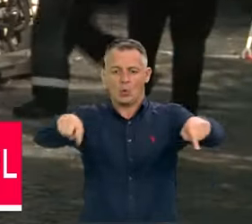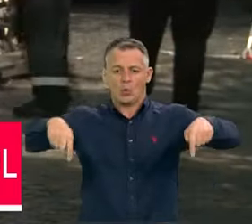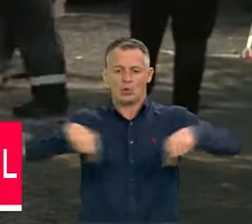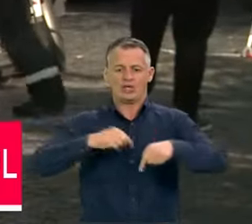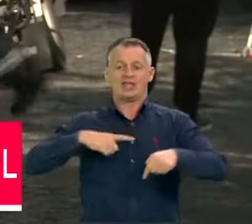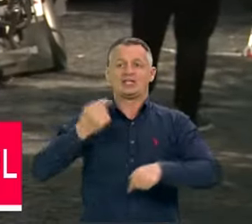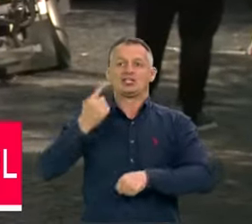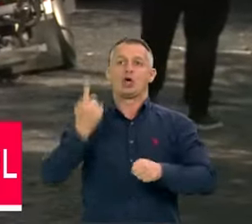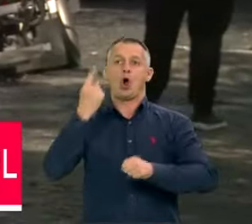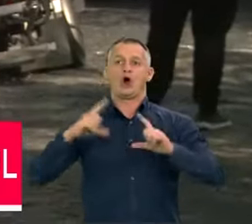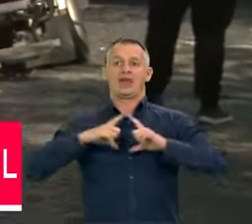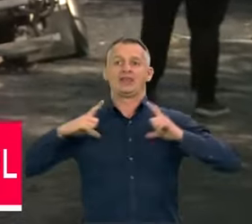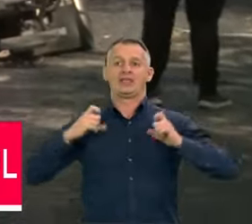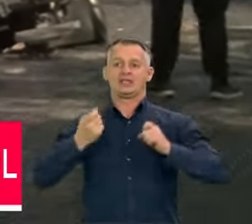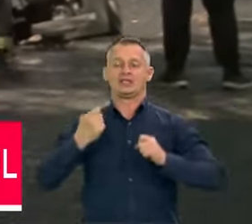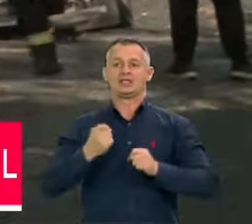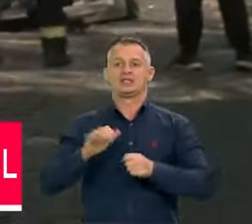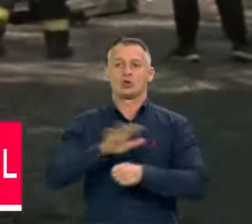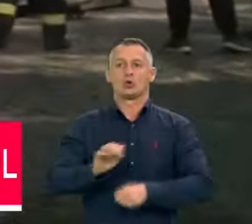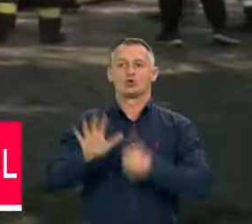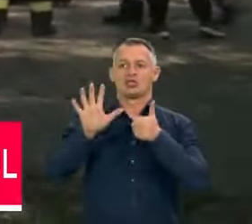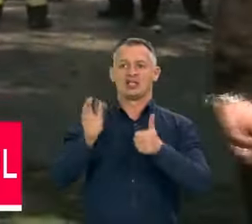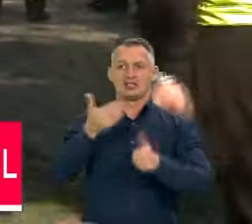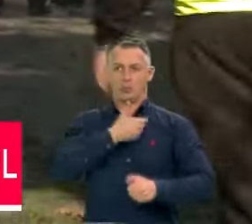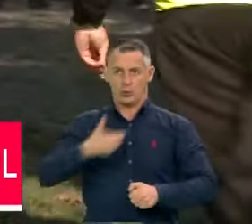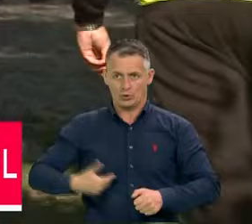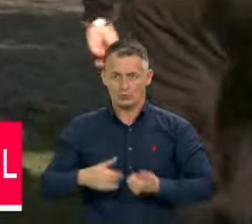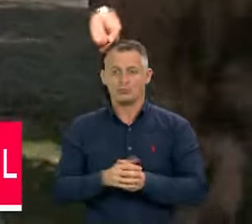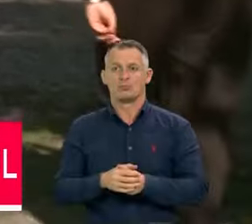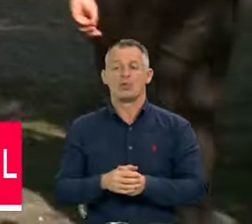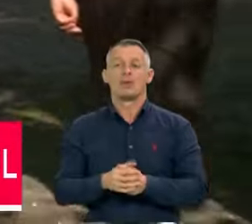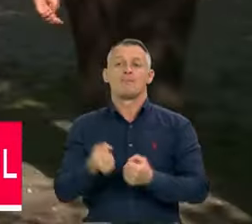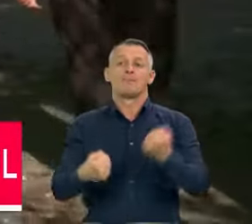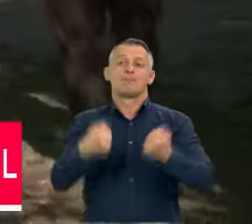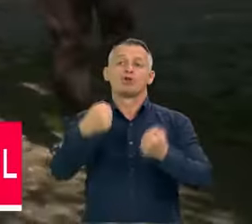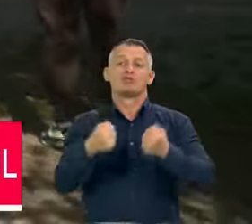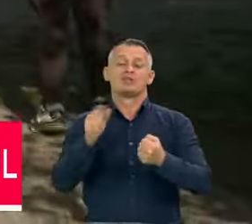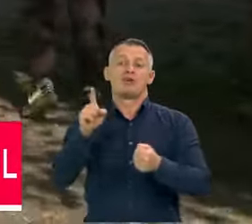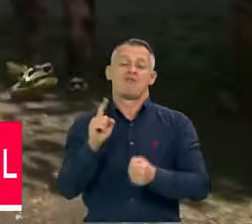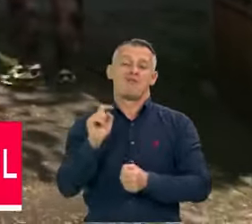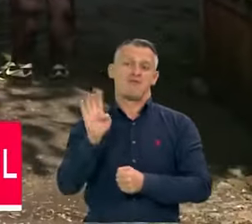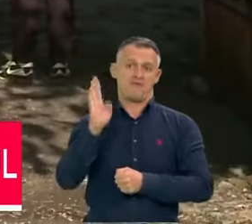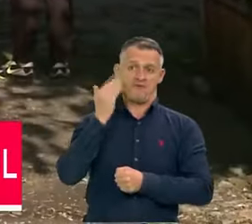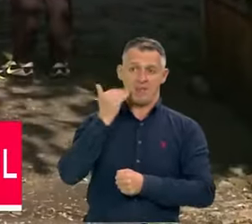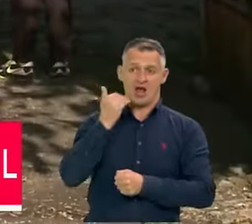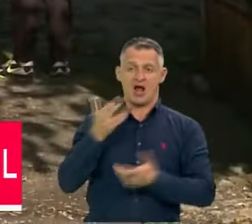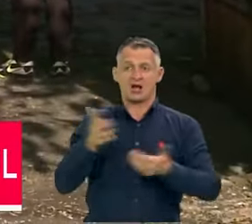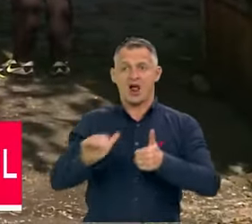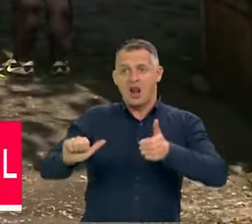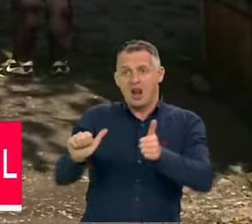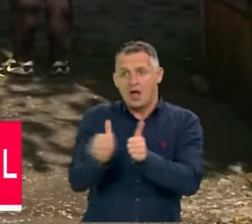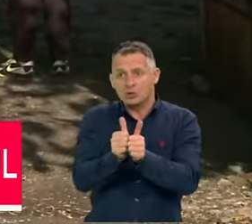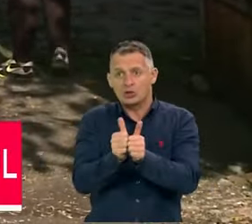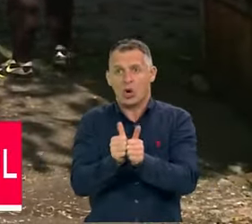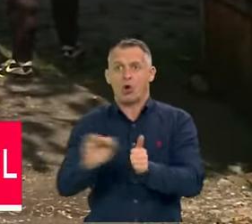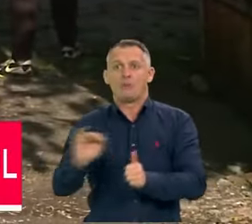din sectorul 6 al capitalei totodată vehiculul aparținea unei femei care era alături de un copil